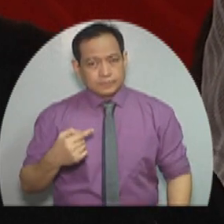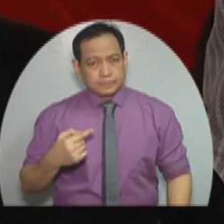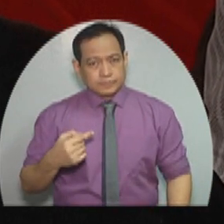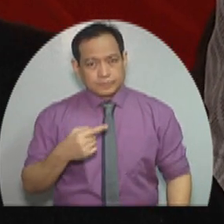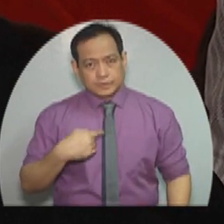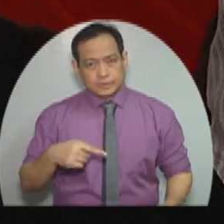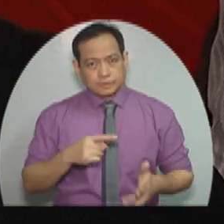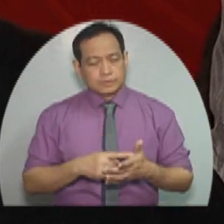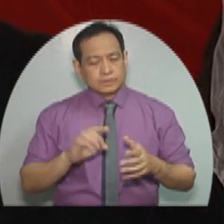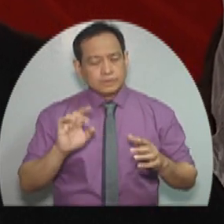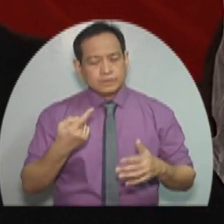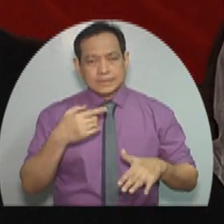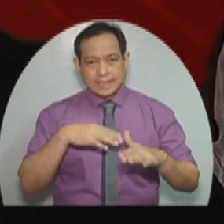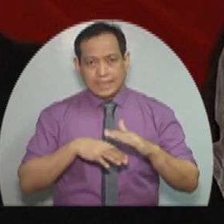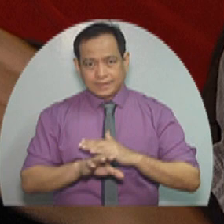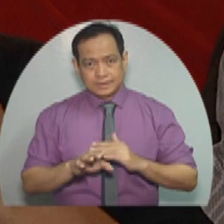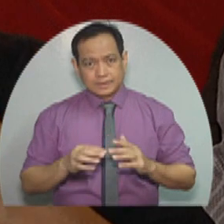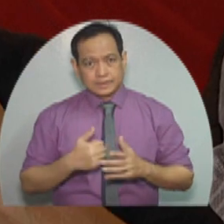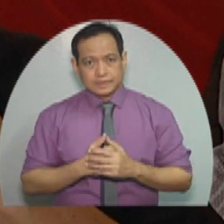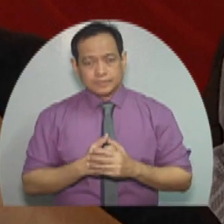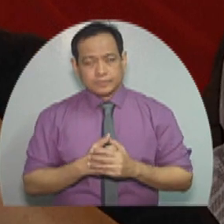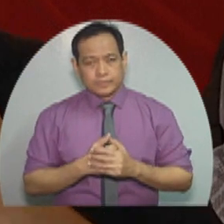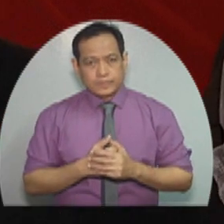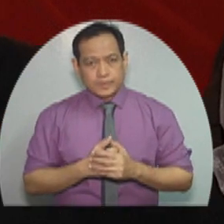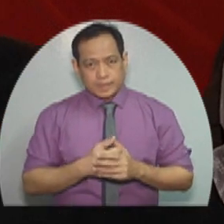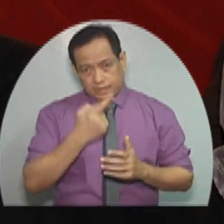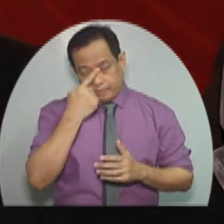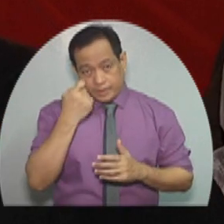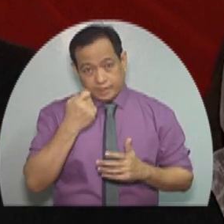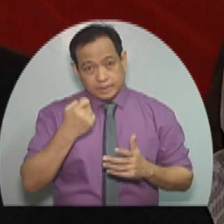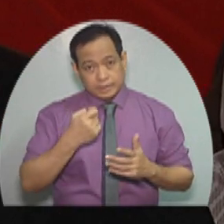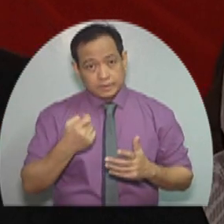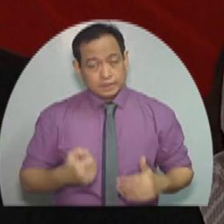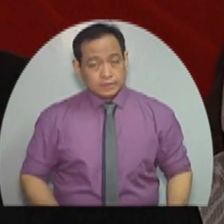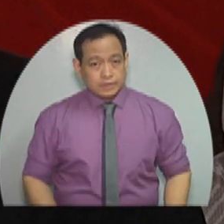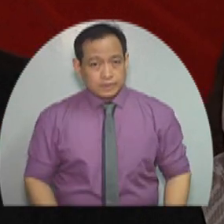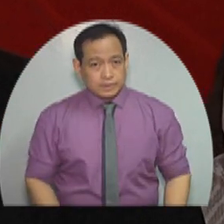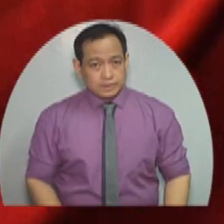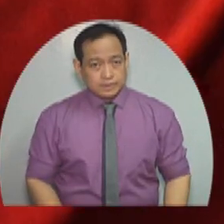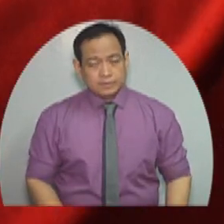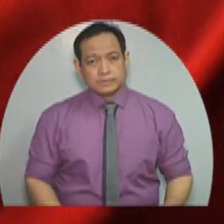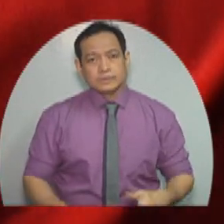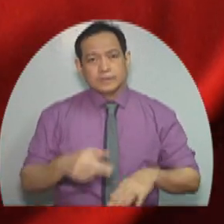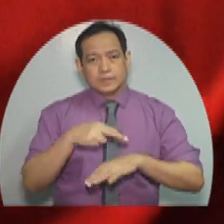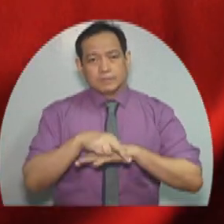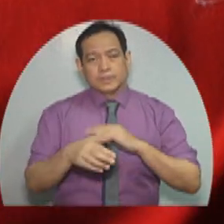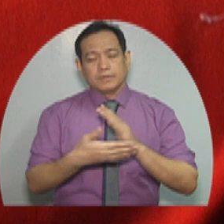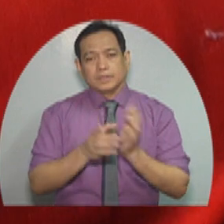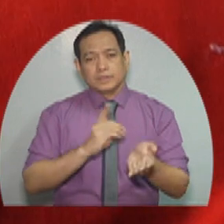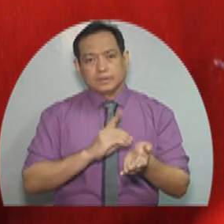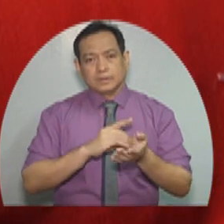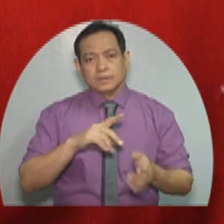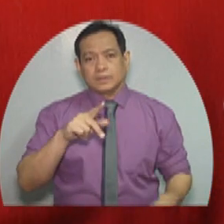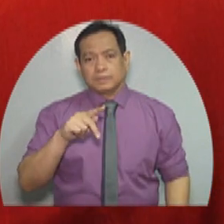eto na lang ano talaga paraan. Kasi dito, hindi na po talaga. Ni-refer siya